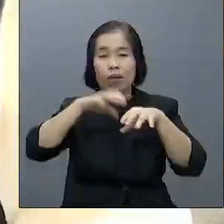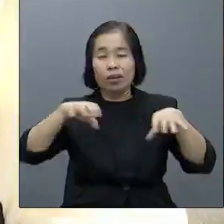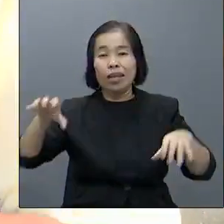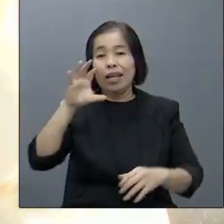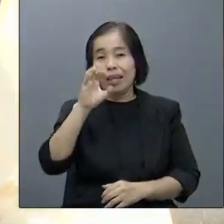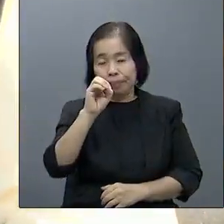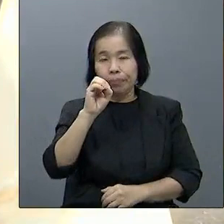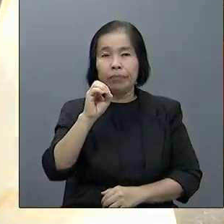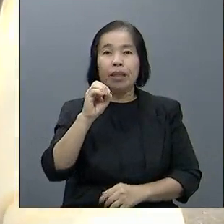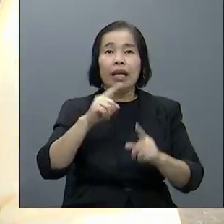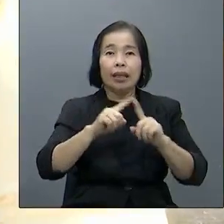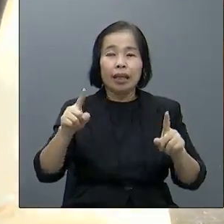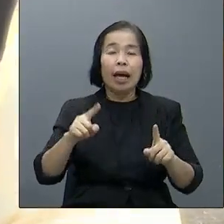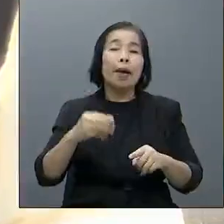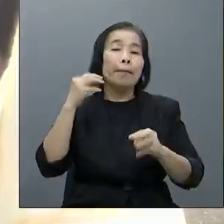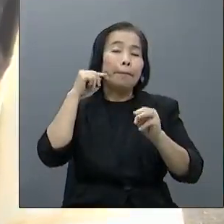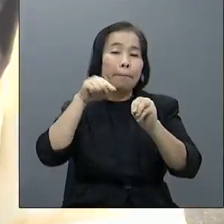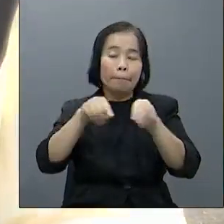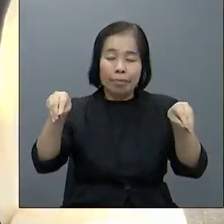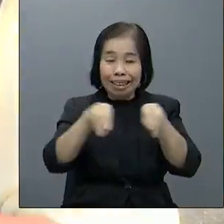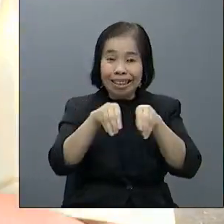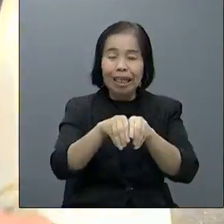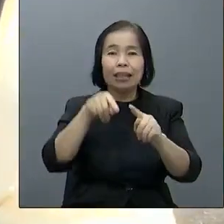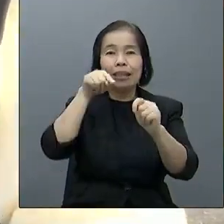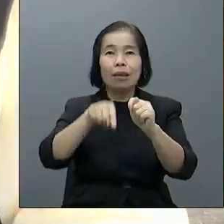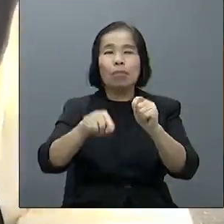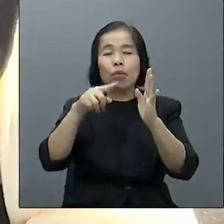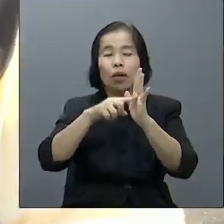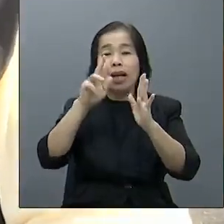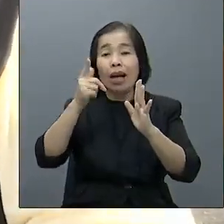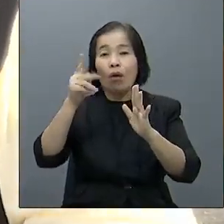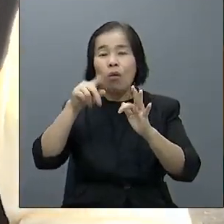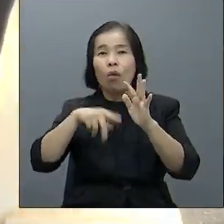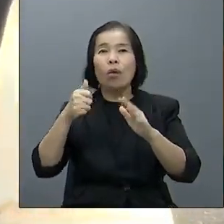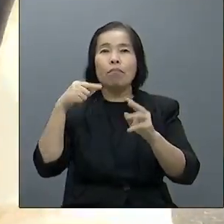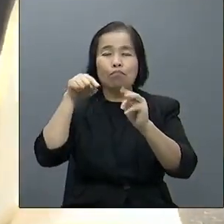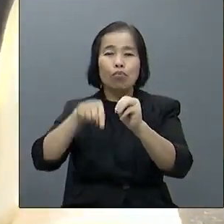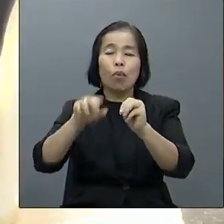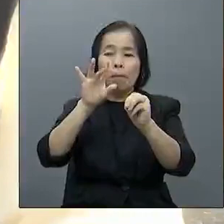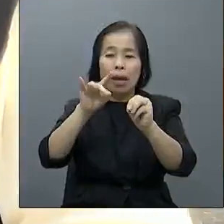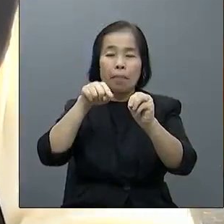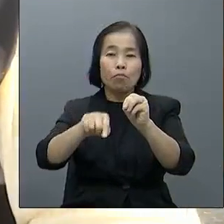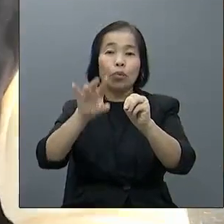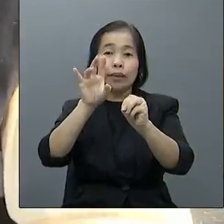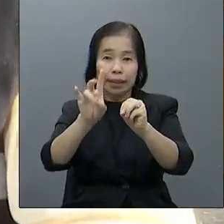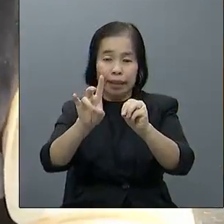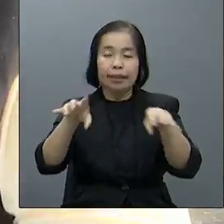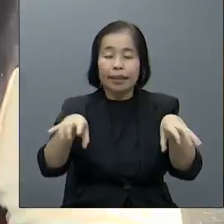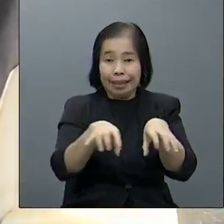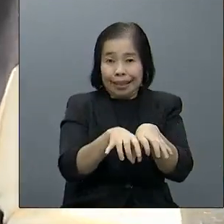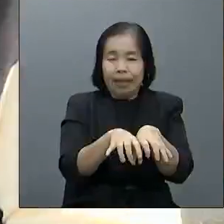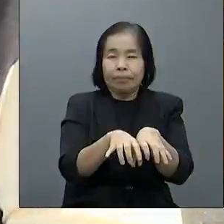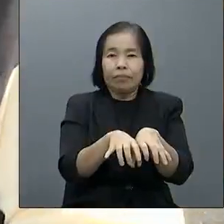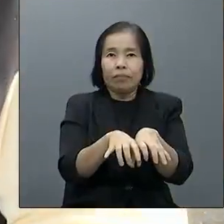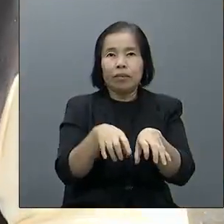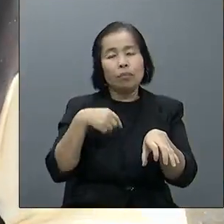ต่ที่หมู่บ้านที่ข้างเคียงคือตำบลวังทองซึ่งเป็นประชากรของหมู่ที่8และหมู่ที่7ตำบลวังทองนะครับผมก็ไม่แน่ใจนะ